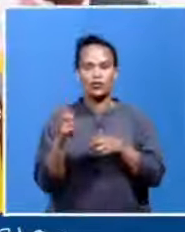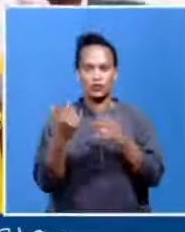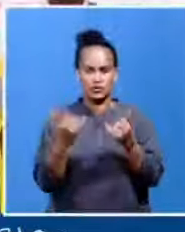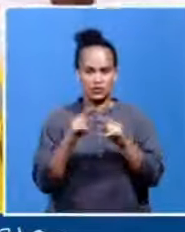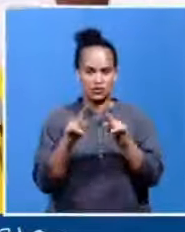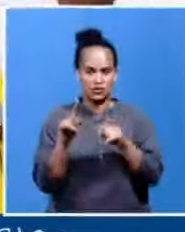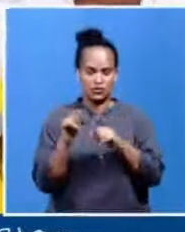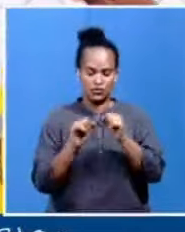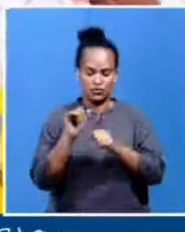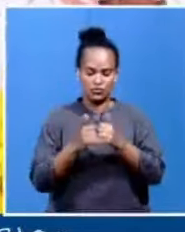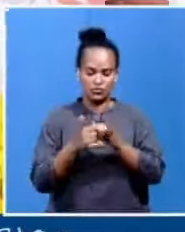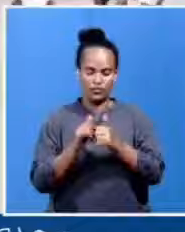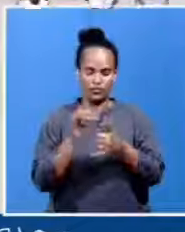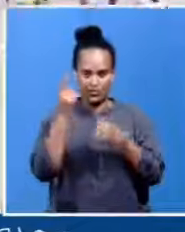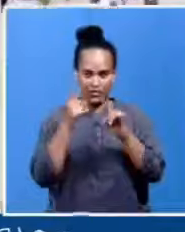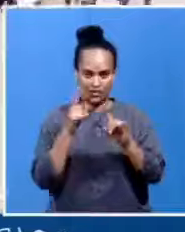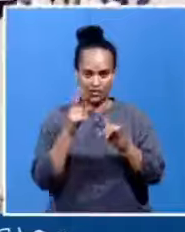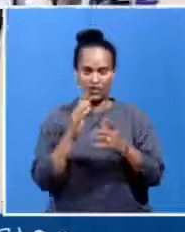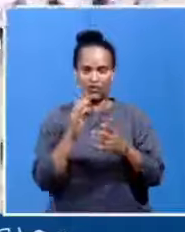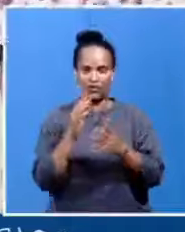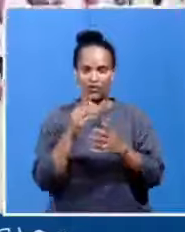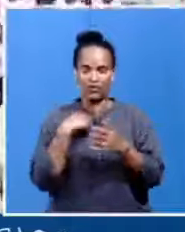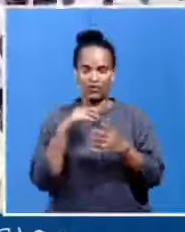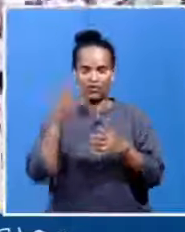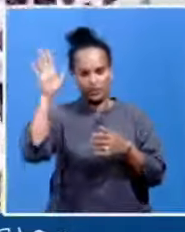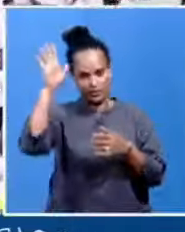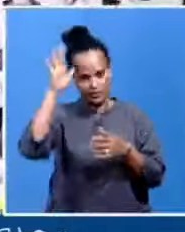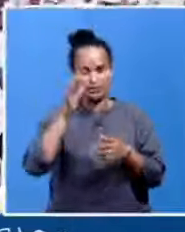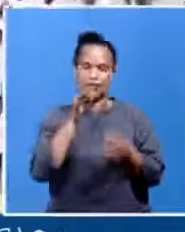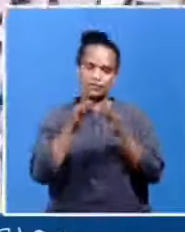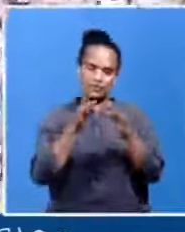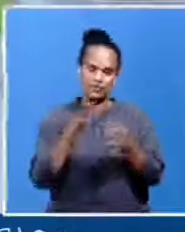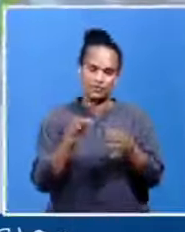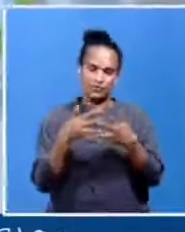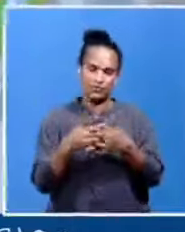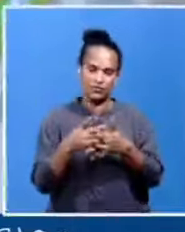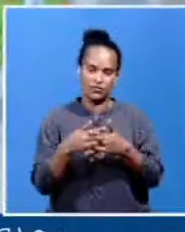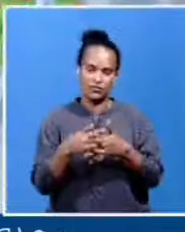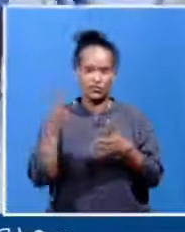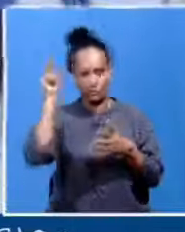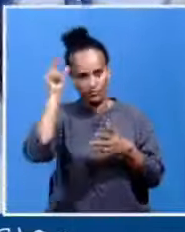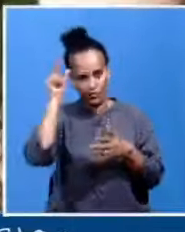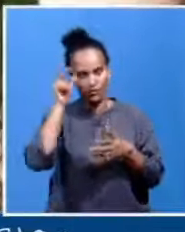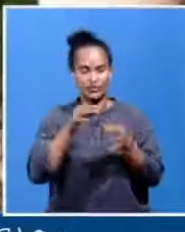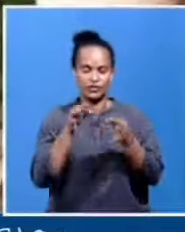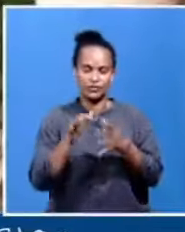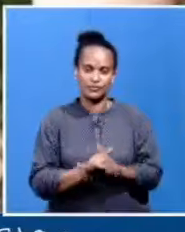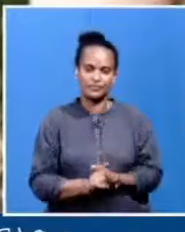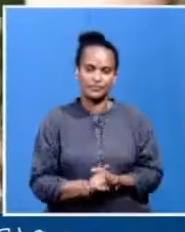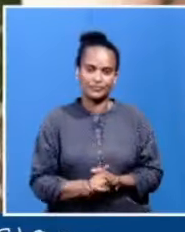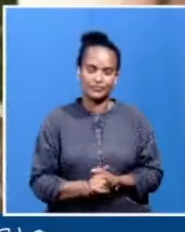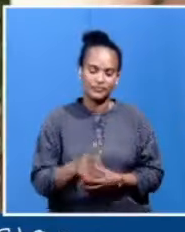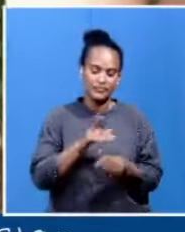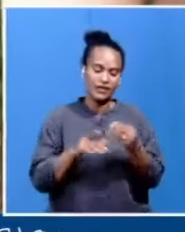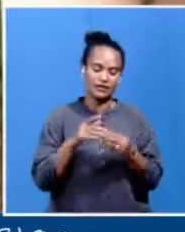ما أتودر سبورت جرا قبل من لعل قدر كم زلوا أتليت قبل زابير قبل مرامن أتحوار أتودر بنام هيوتيني قلتم أب كلنا